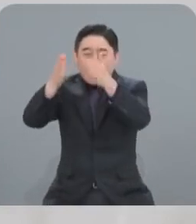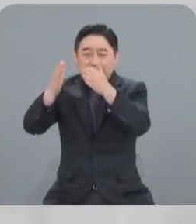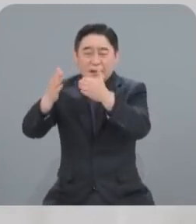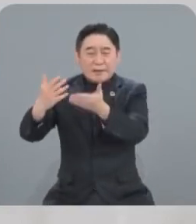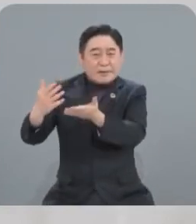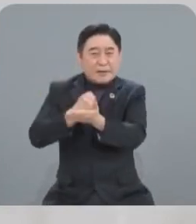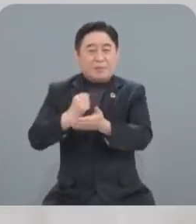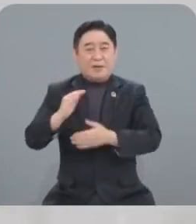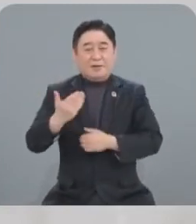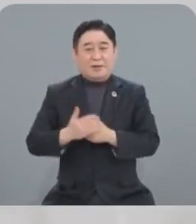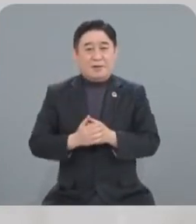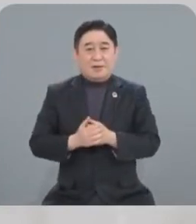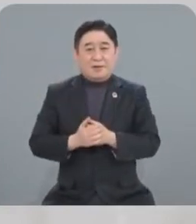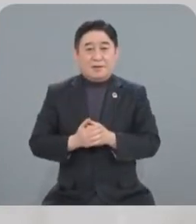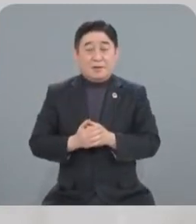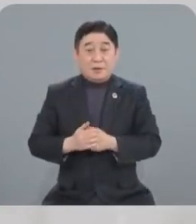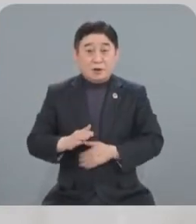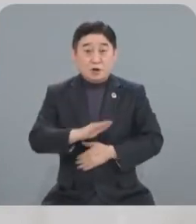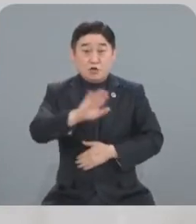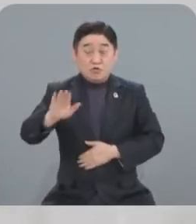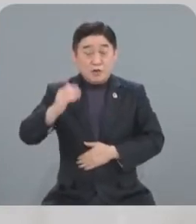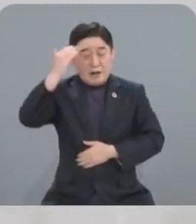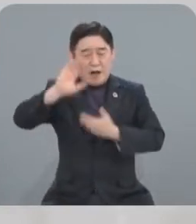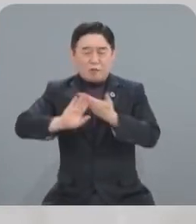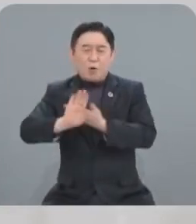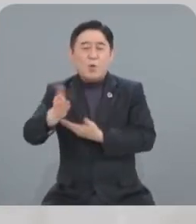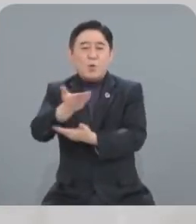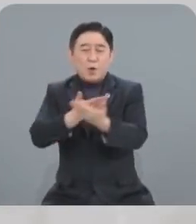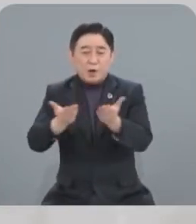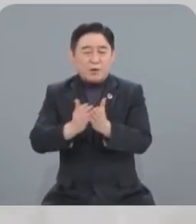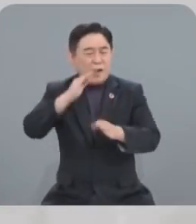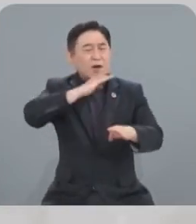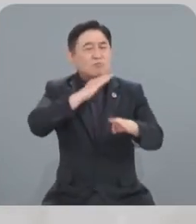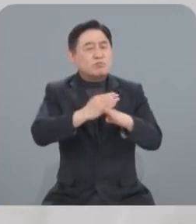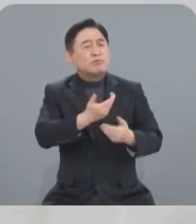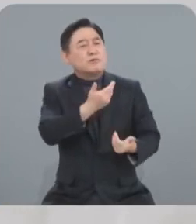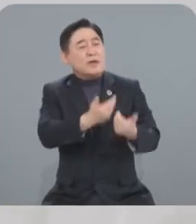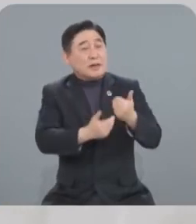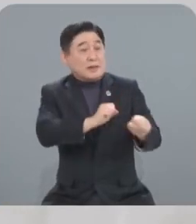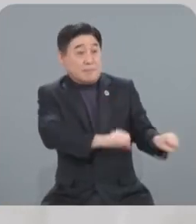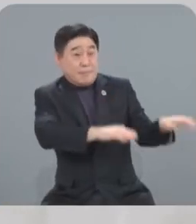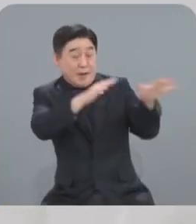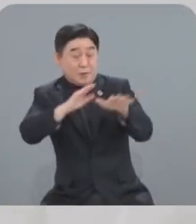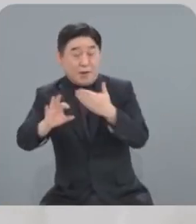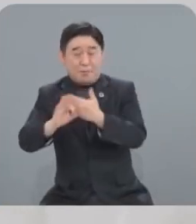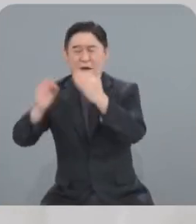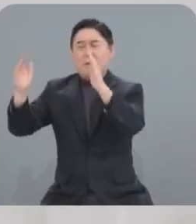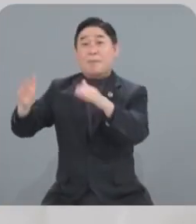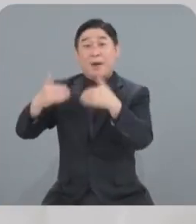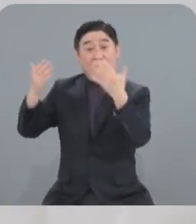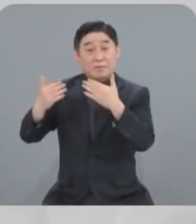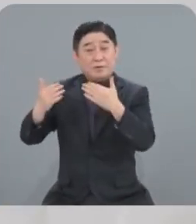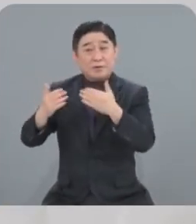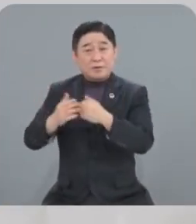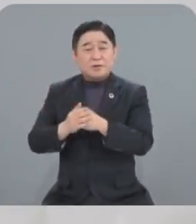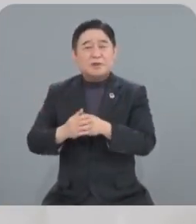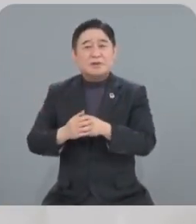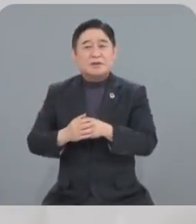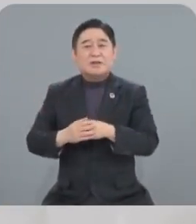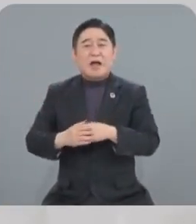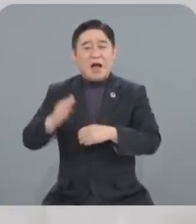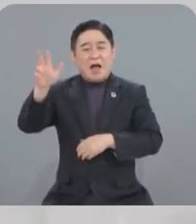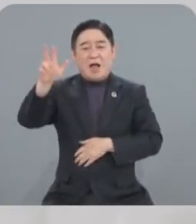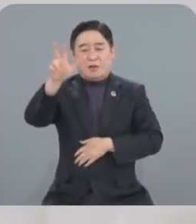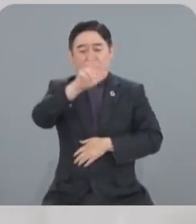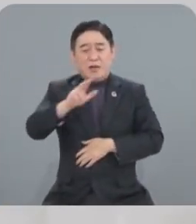잡아야 합니다 우리 외교 는 남북 갈등이 파도 나면 바람은 지정학적 위치